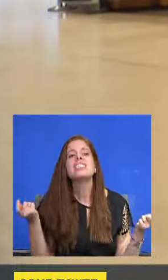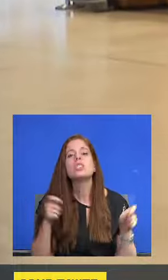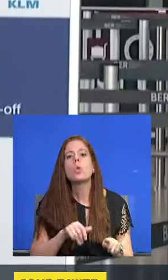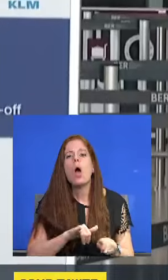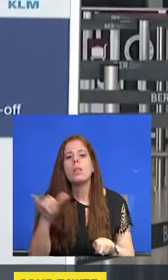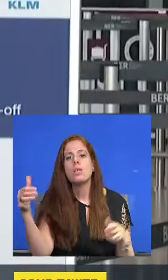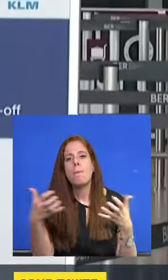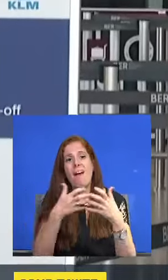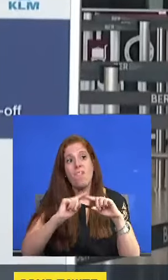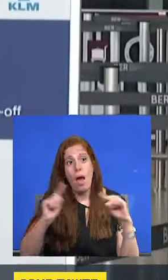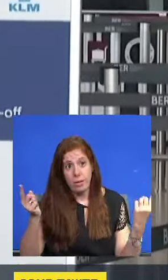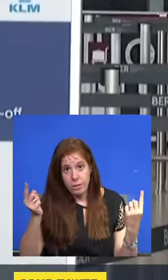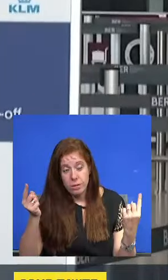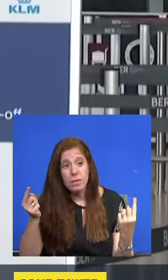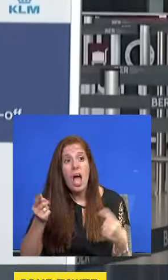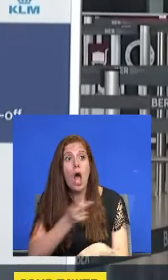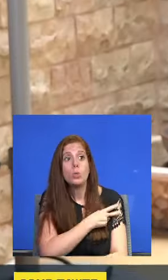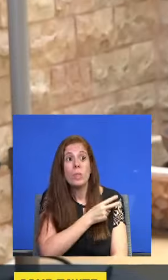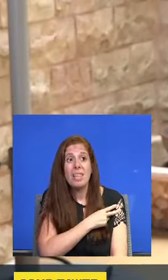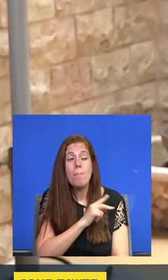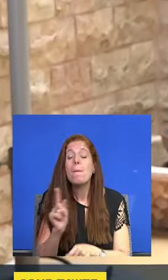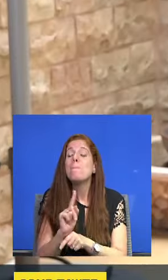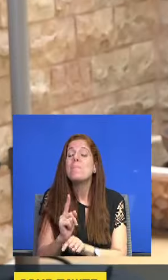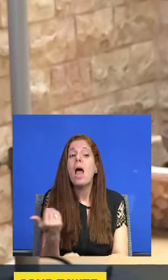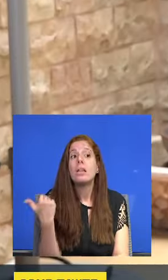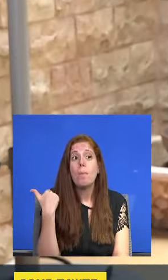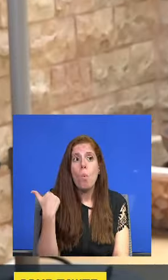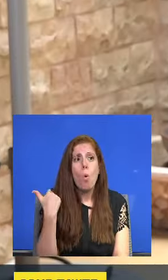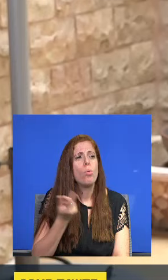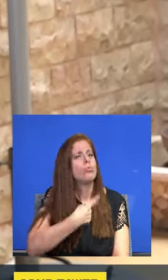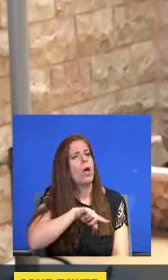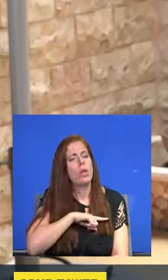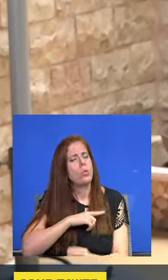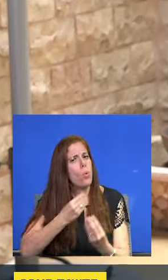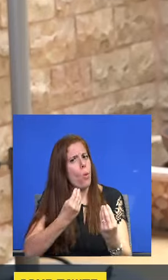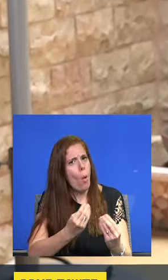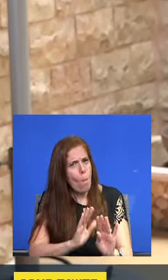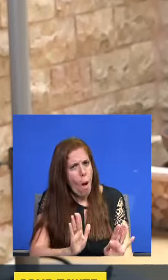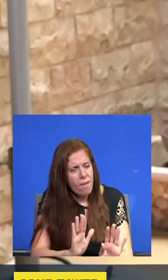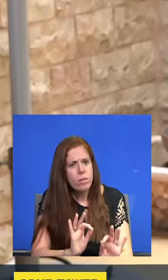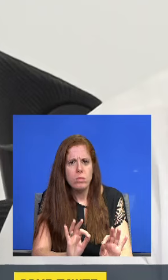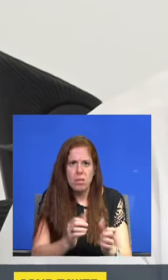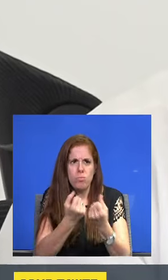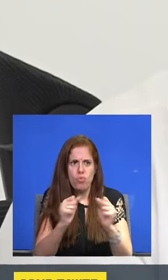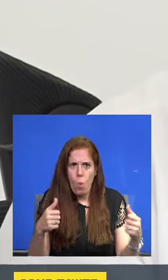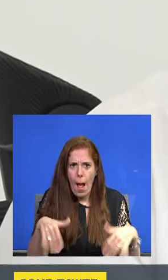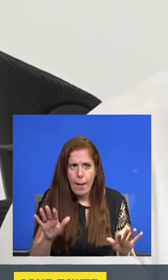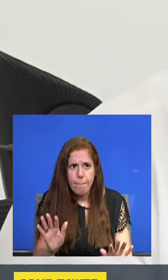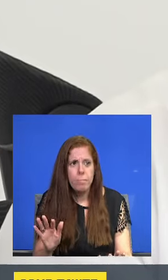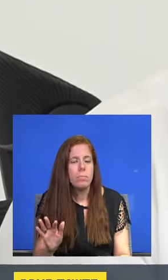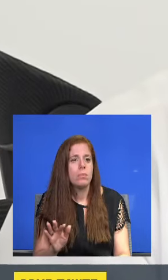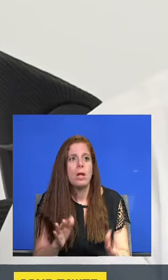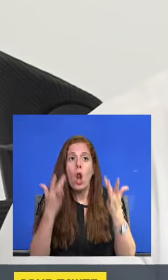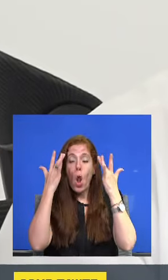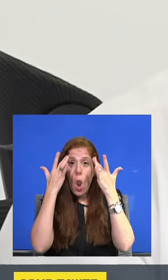חברה אחרת. השוטרים מיד אמרו לנו שאנחנו לא מעוכבים, שאנחנו משוחררים. לא להתחשב בסיפור